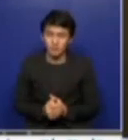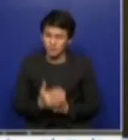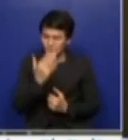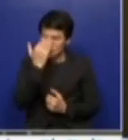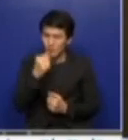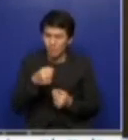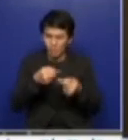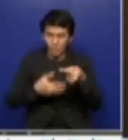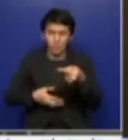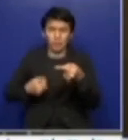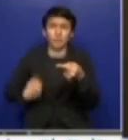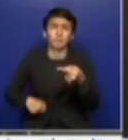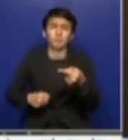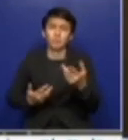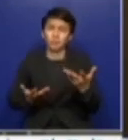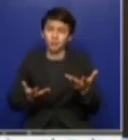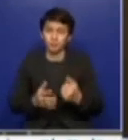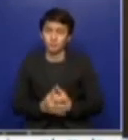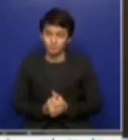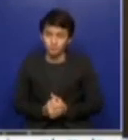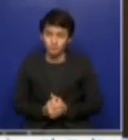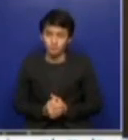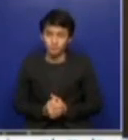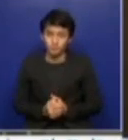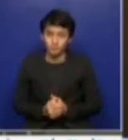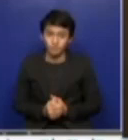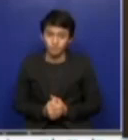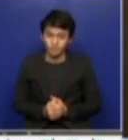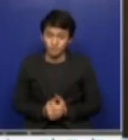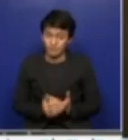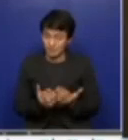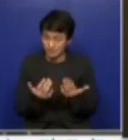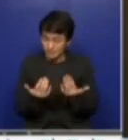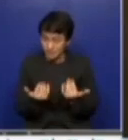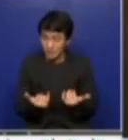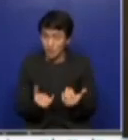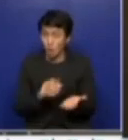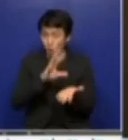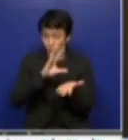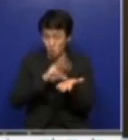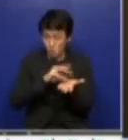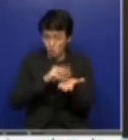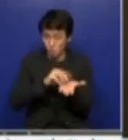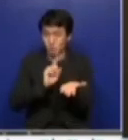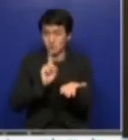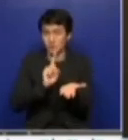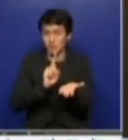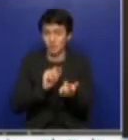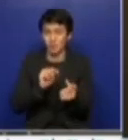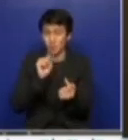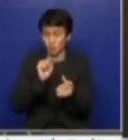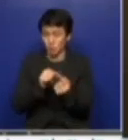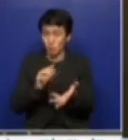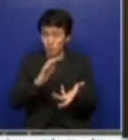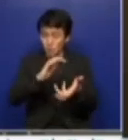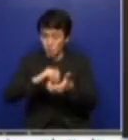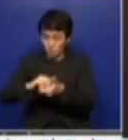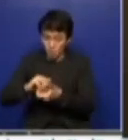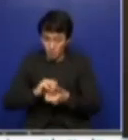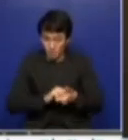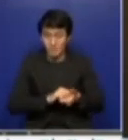จักษ์ที่สำคัญยิ่งอีกประการหนึ่งก็คือมหามิตรของไทยอย่